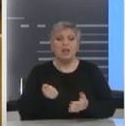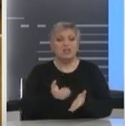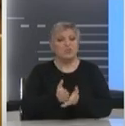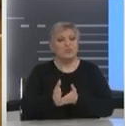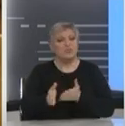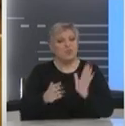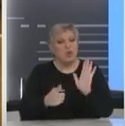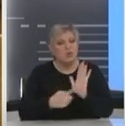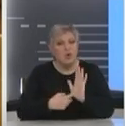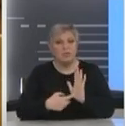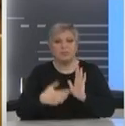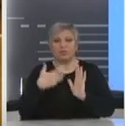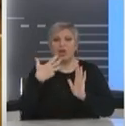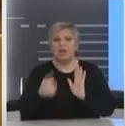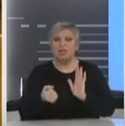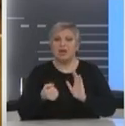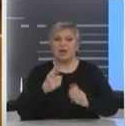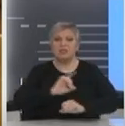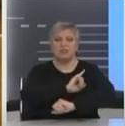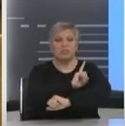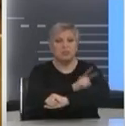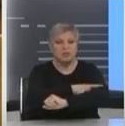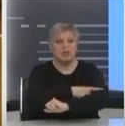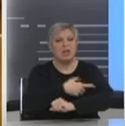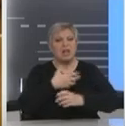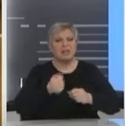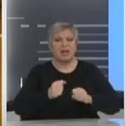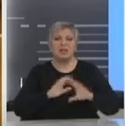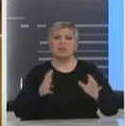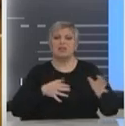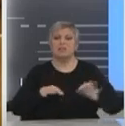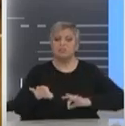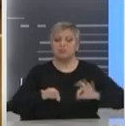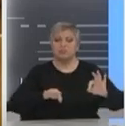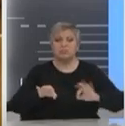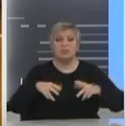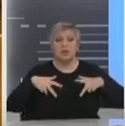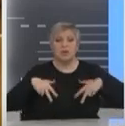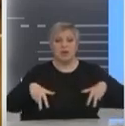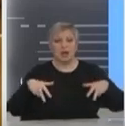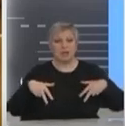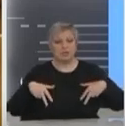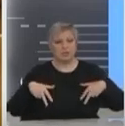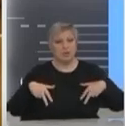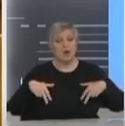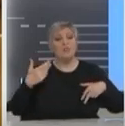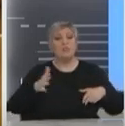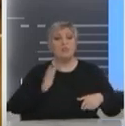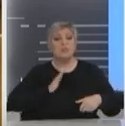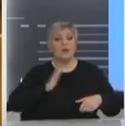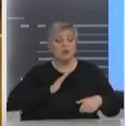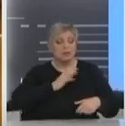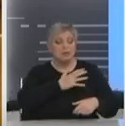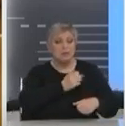στιβαρή και αποτελεσματική ως προς τις ανάγκες του πολίτη δημόσια διοίκηση, μια νομοθεσία που θα ανταποκρίνεται